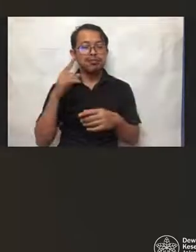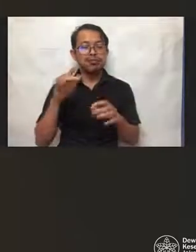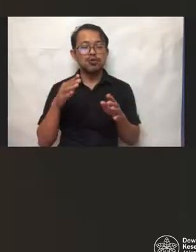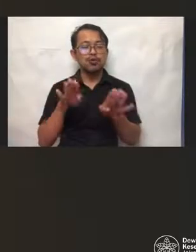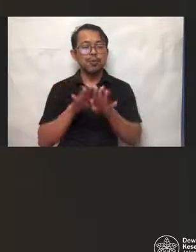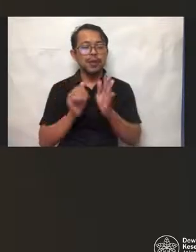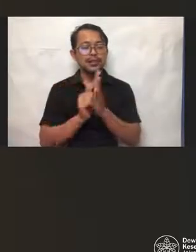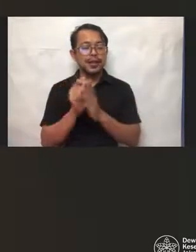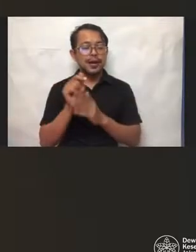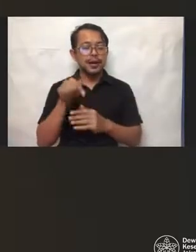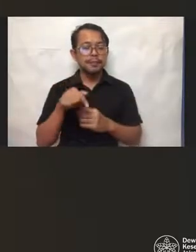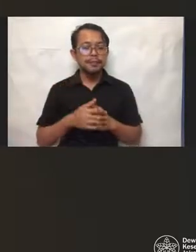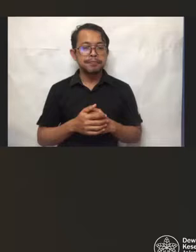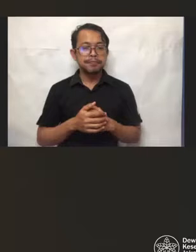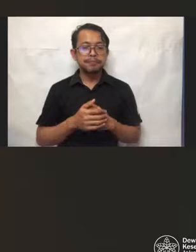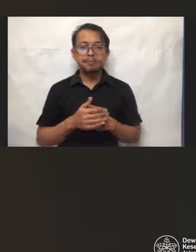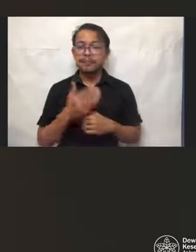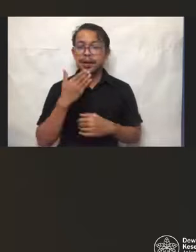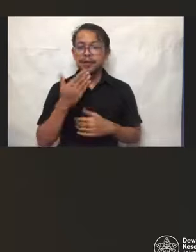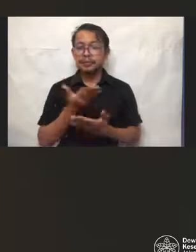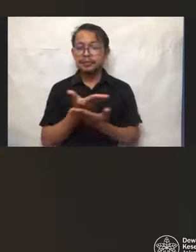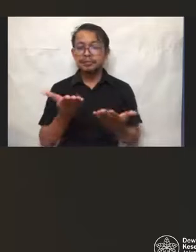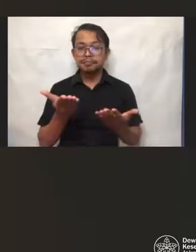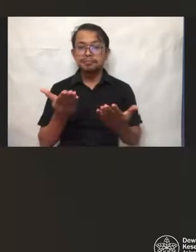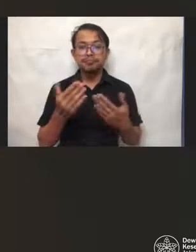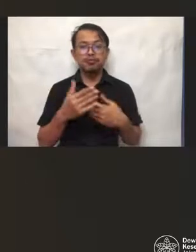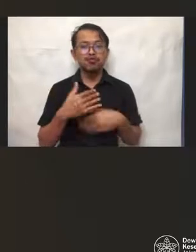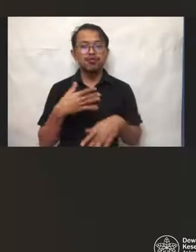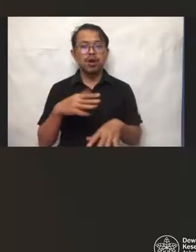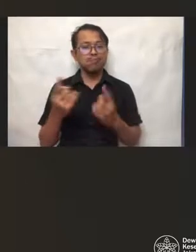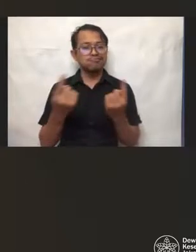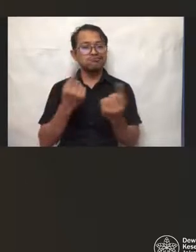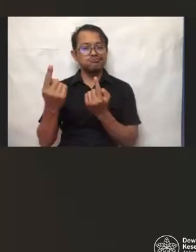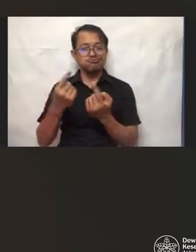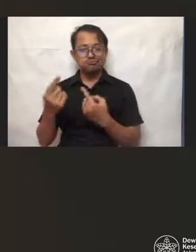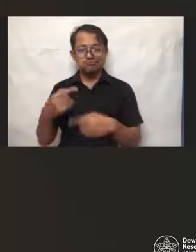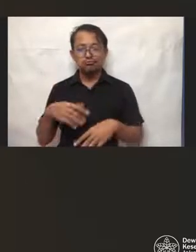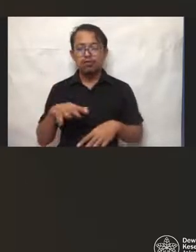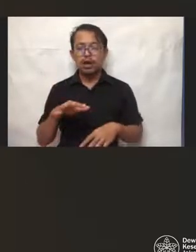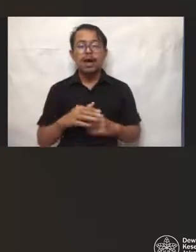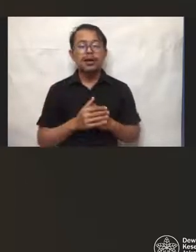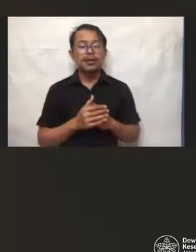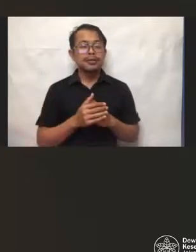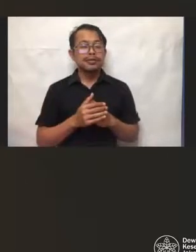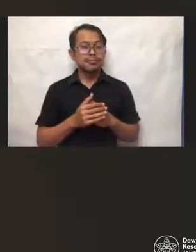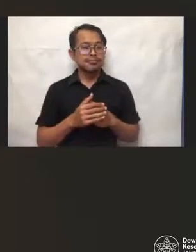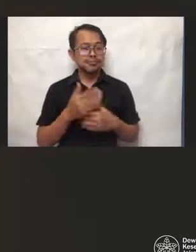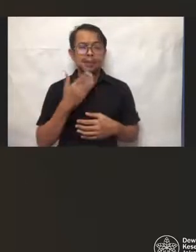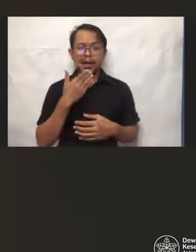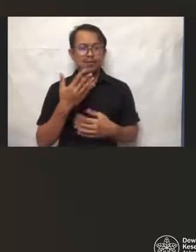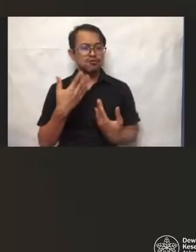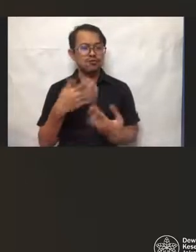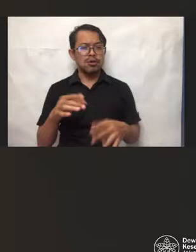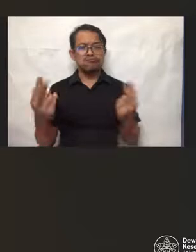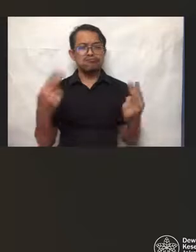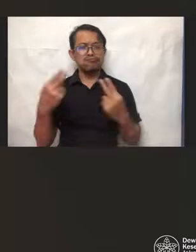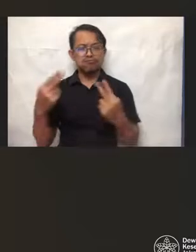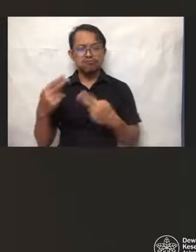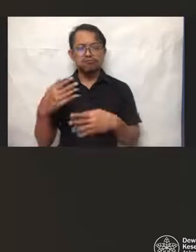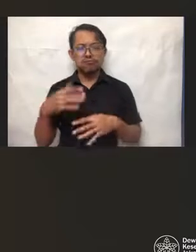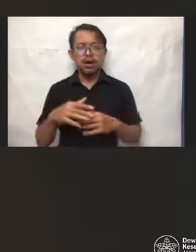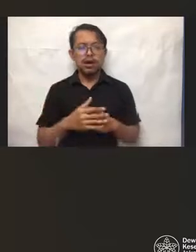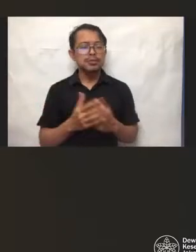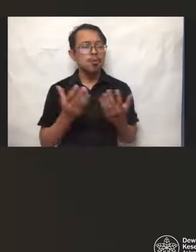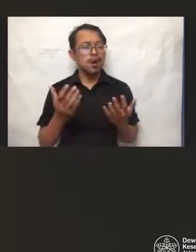ini. Terima kasih sekali lagi atas kehadiran Anda sekalian, kesetiaan Anda menyaksikan acara ini. Semoga ini menjadi